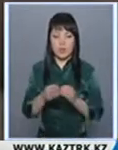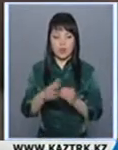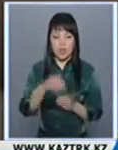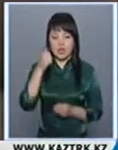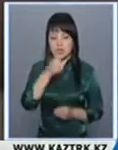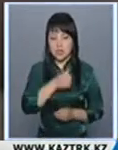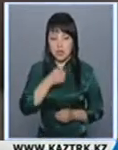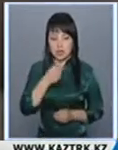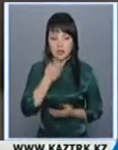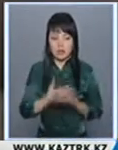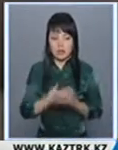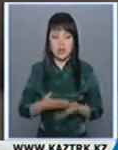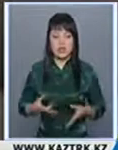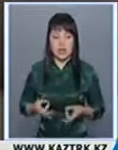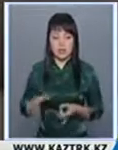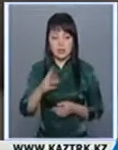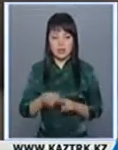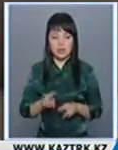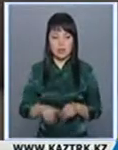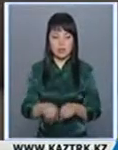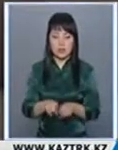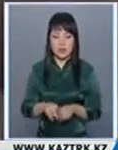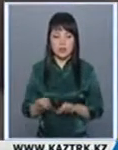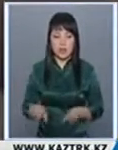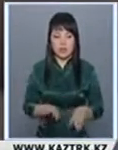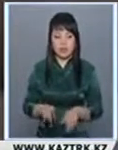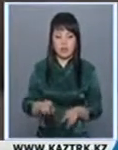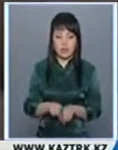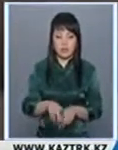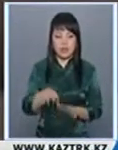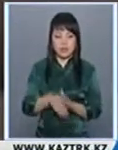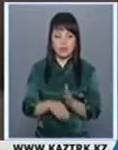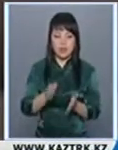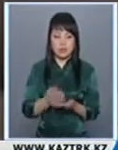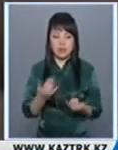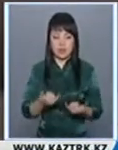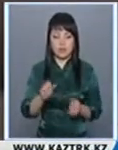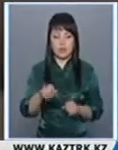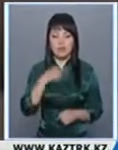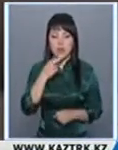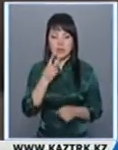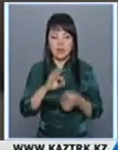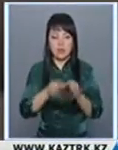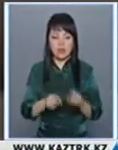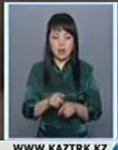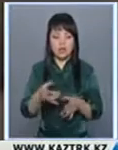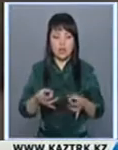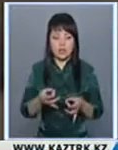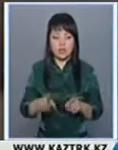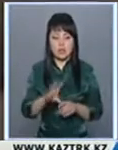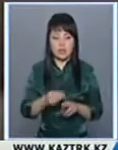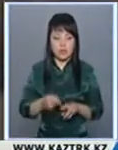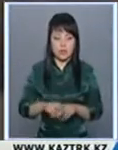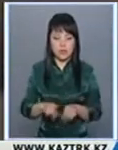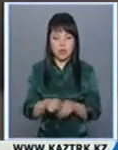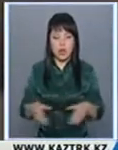Жылға қарай шикізатты компаниялардың акцияларын орналастыру шаралар қаралады. Бұл тұрғыдағы қадамдарға байыппен қарау керек. Себебі шикізатты